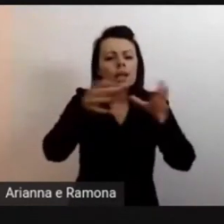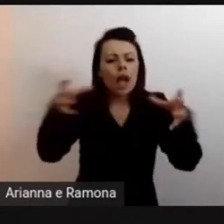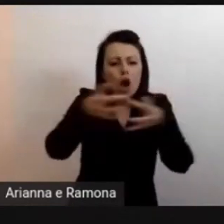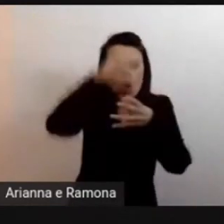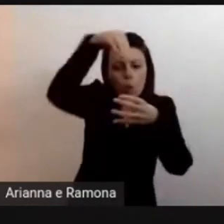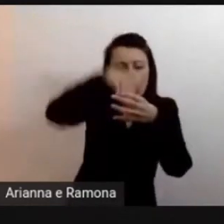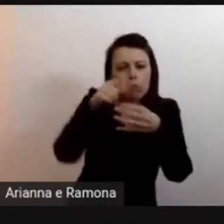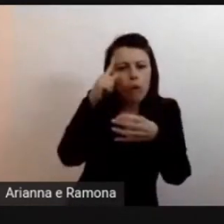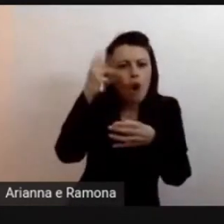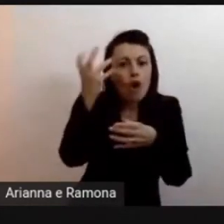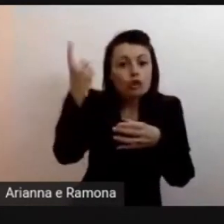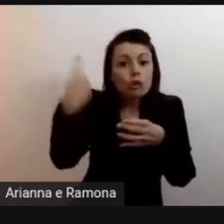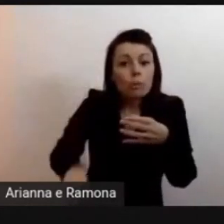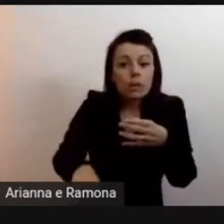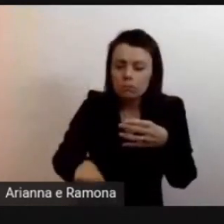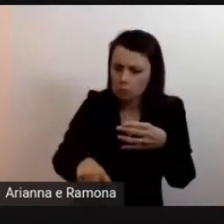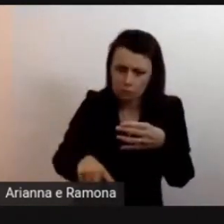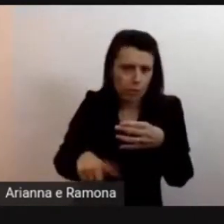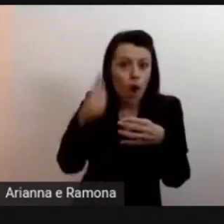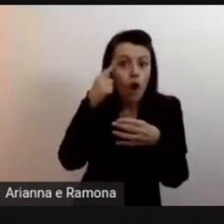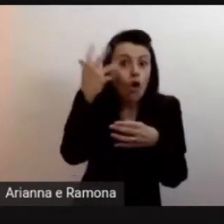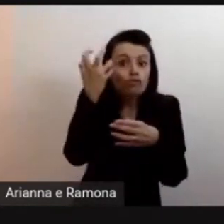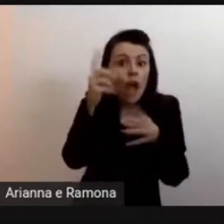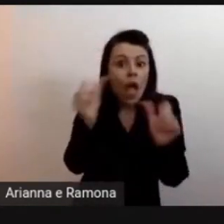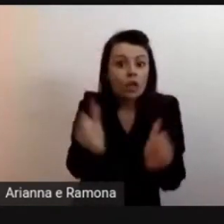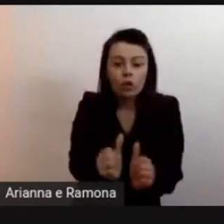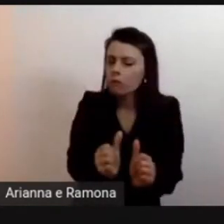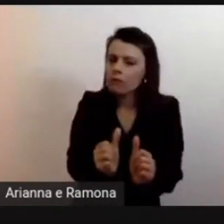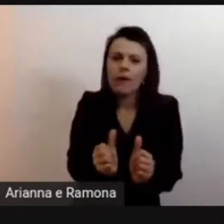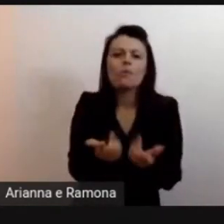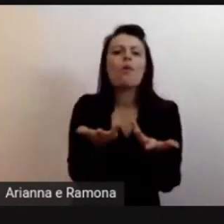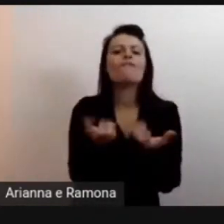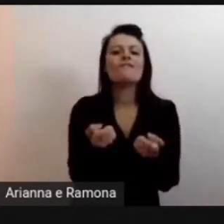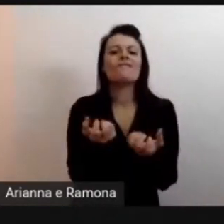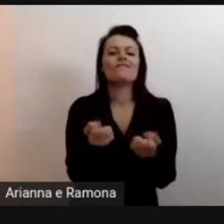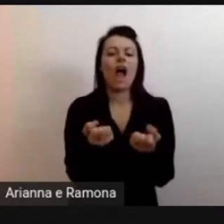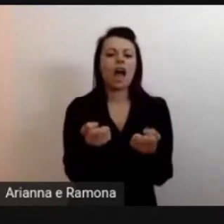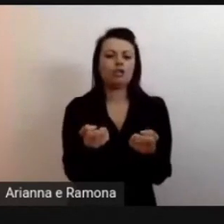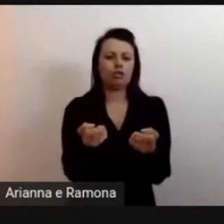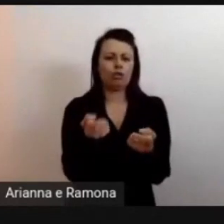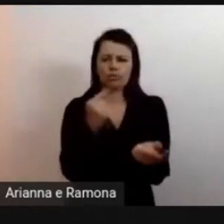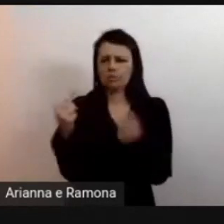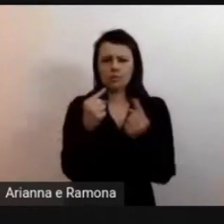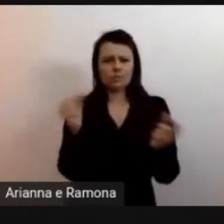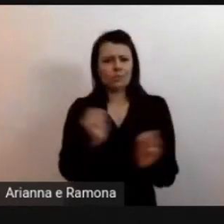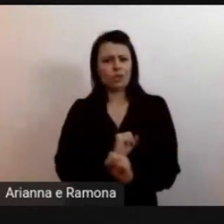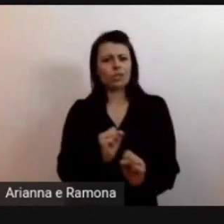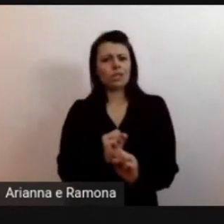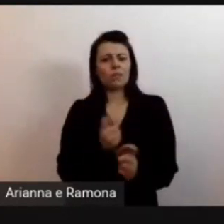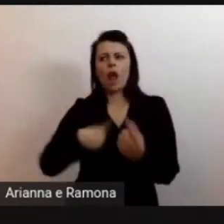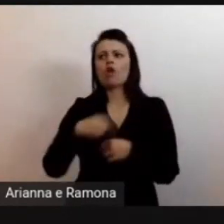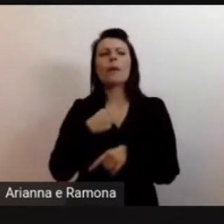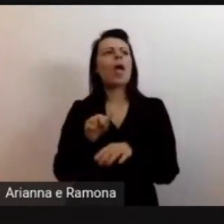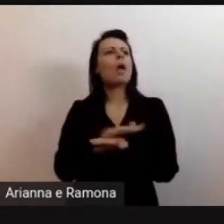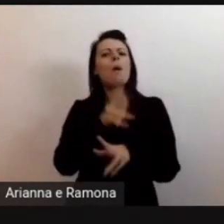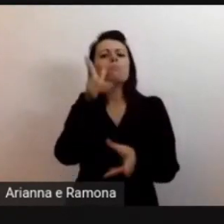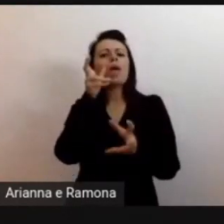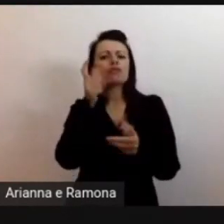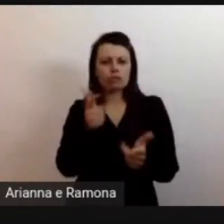nemmeno con cech è un fatto inevitabile così non si discute non insegna niente percezione